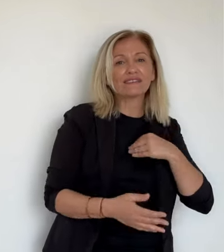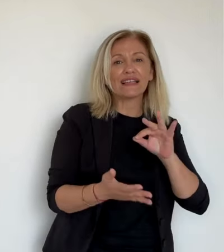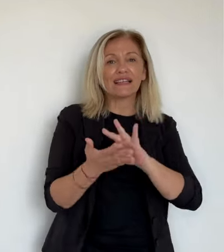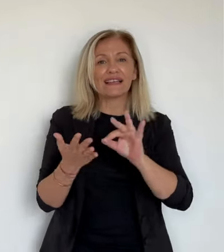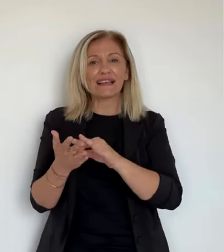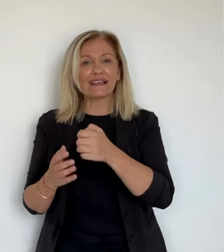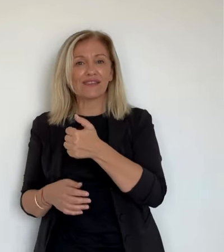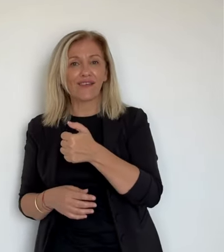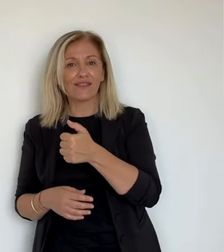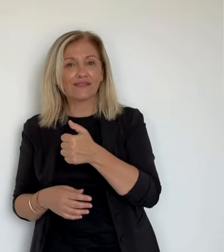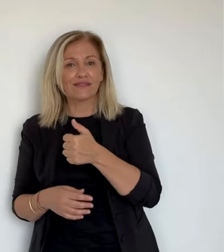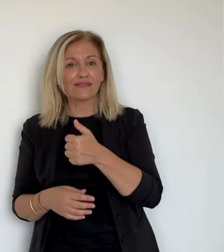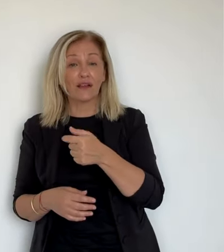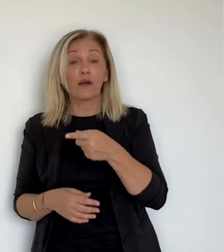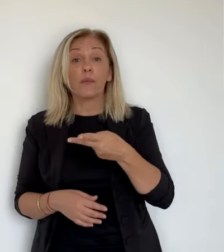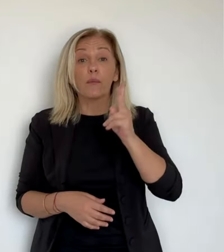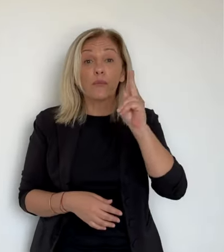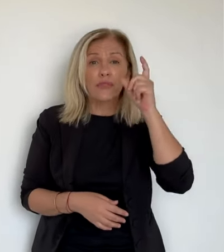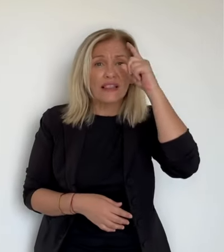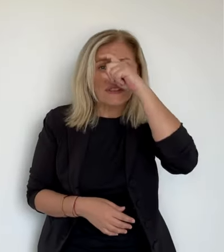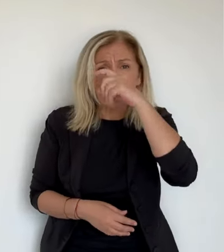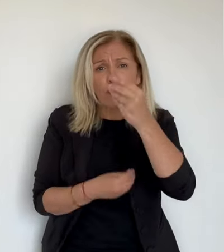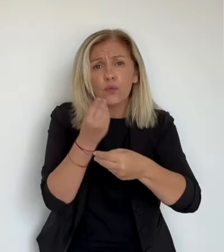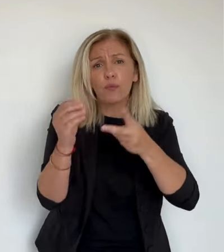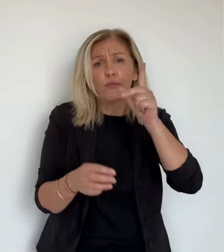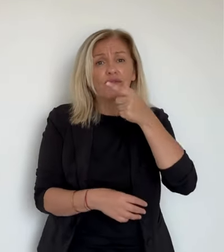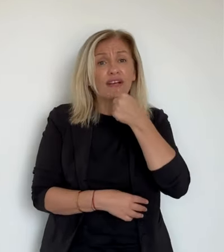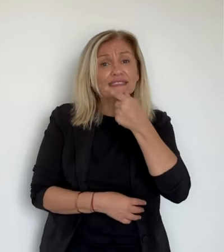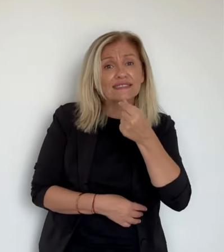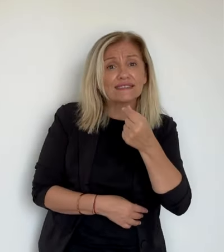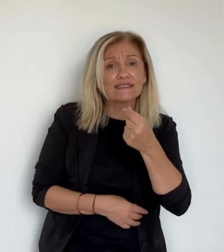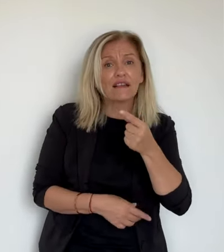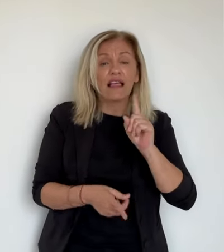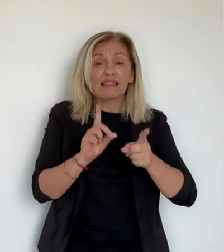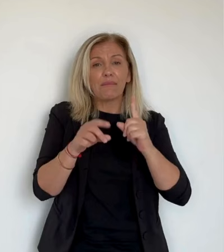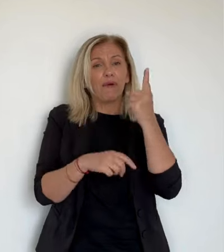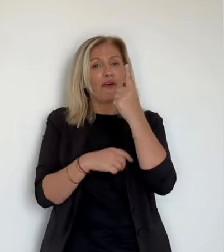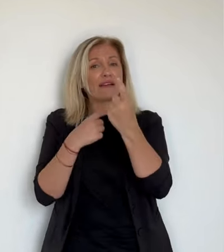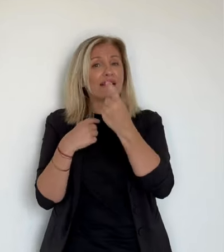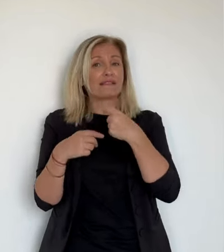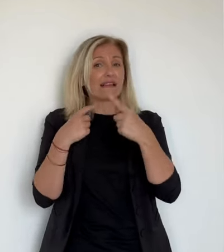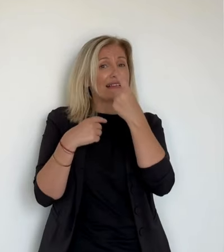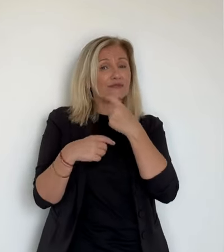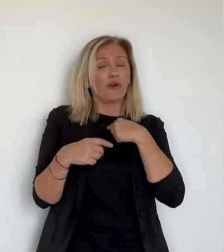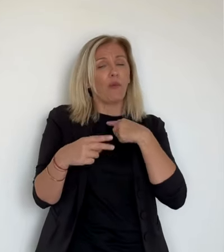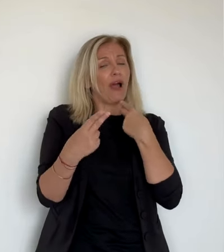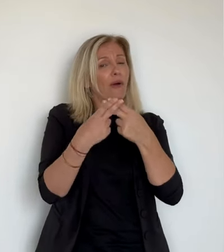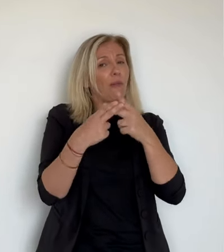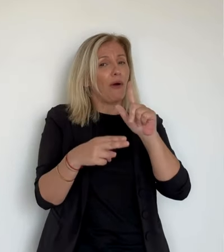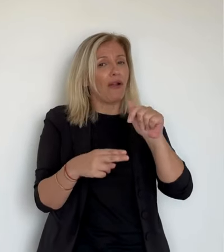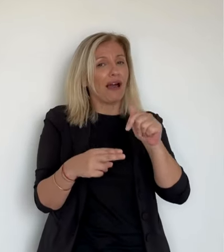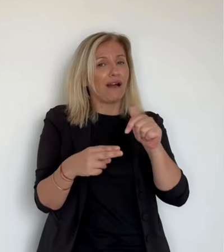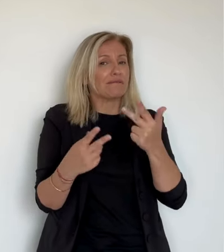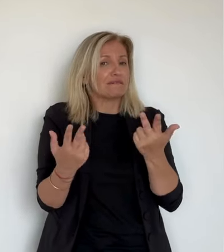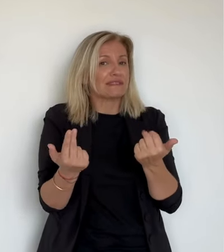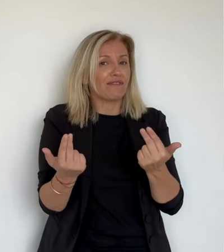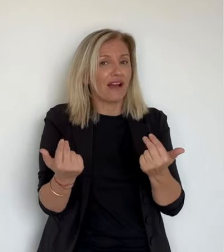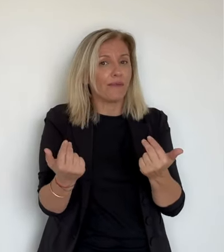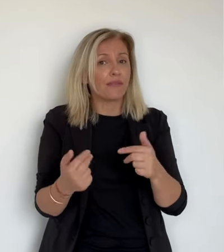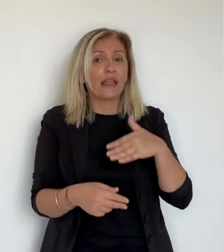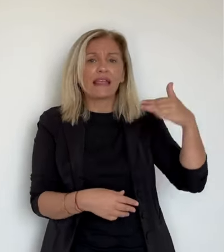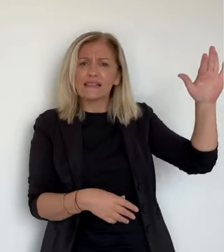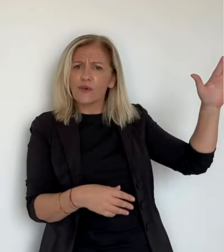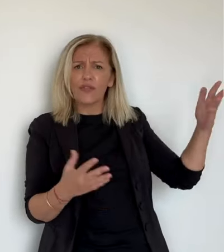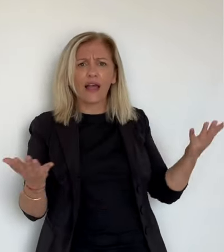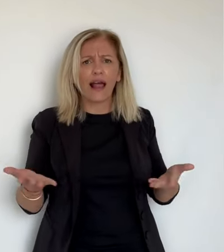qu'on arrive à argumenter, ça va. Et pour les autres, alors, comment se sont passées les épreuves pendant ces 2 jours ? C'est bien passé, c'est tombé sur